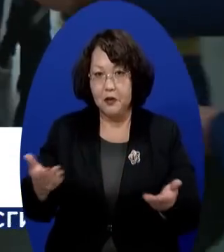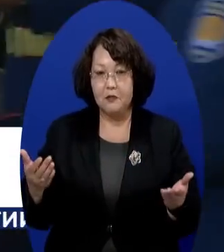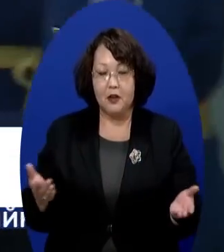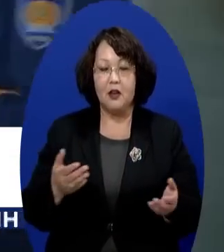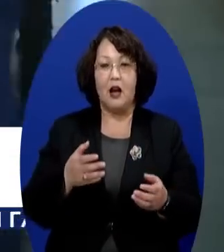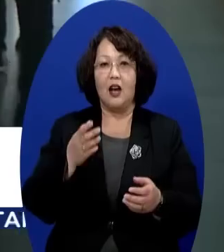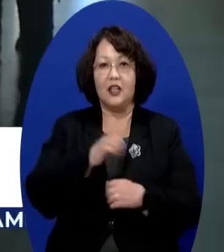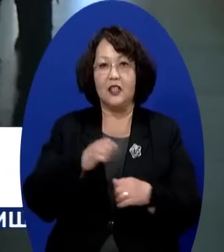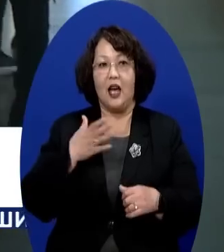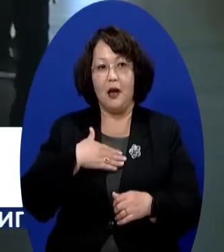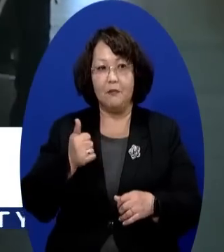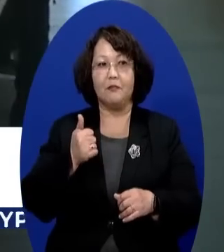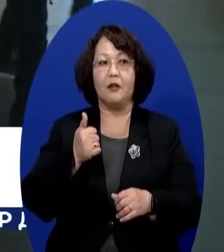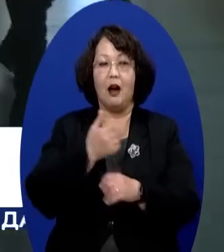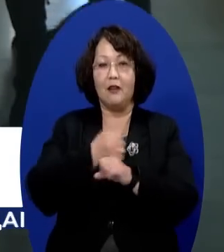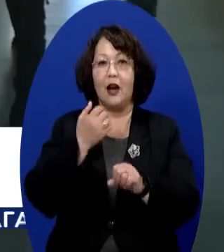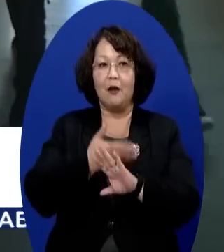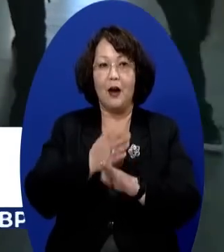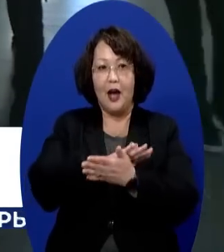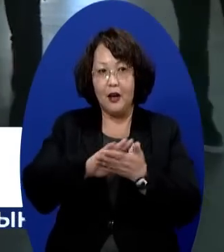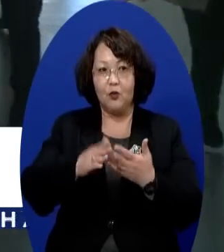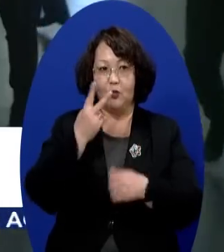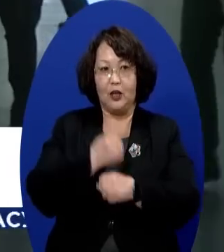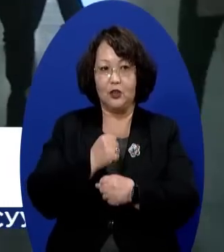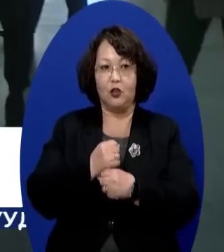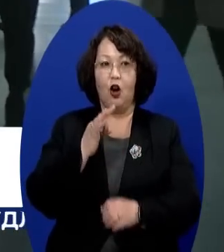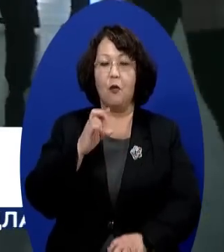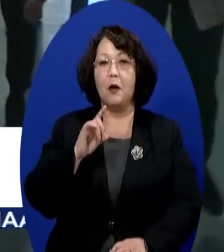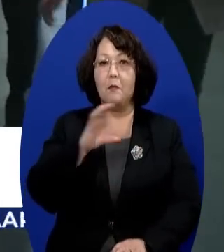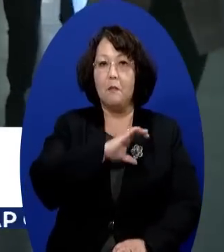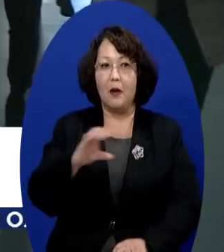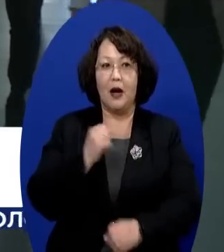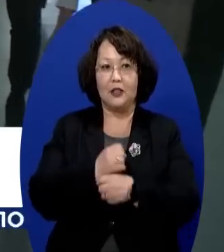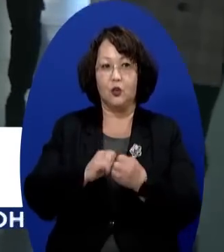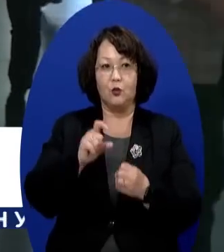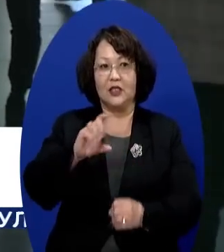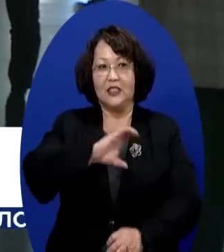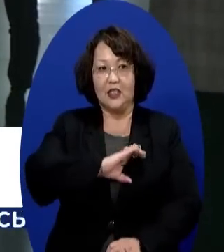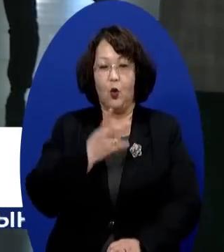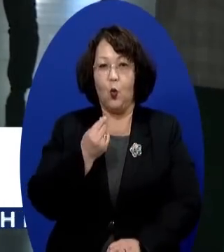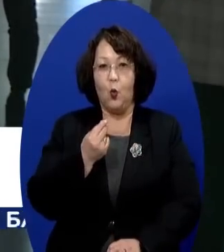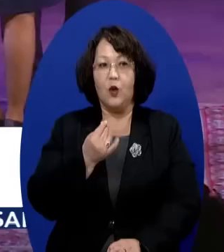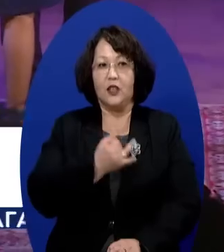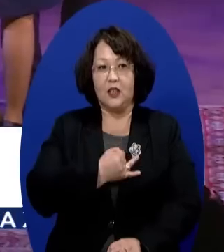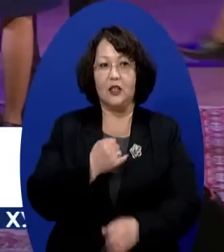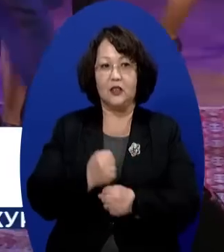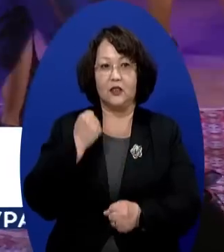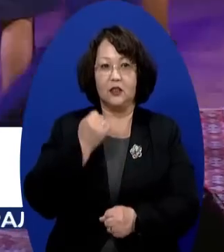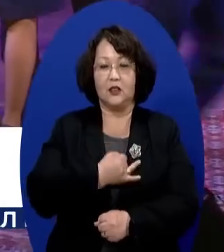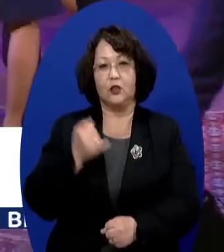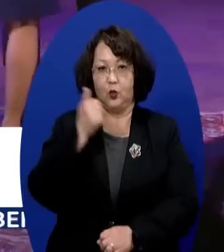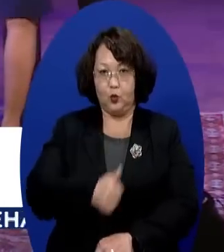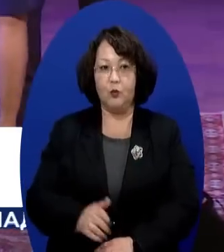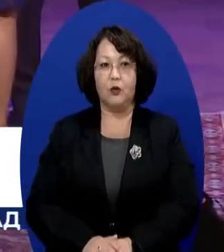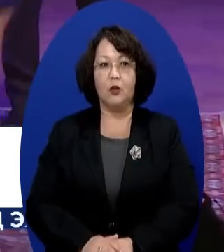амь насыг одоо аврын хамгаалахын ариун үүсттэй манай онцгой байдлын албаныхан итгэл төс ажиллана гэдэгт бол итгэл дүүрэн байна. Эх